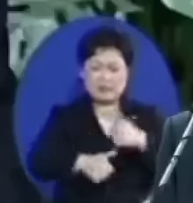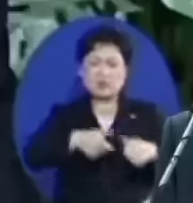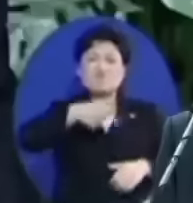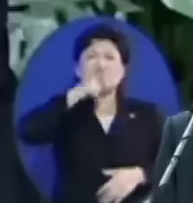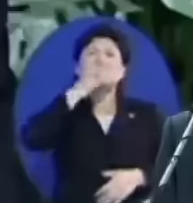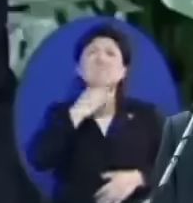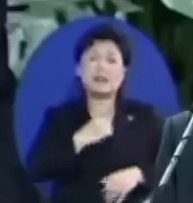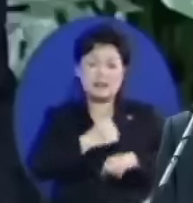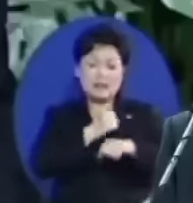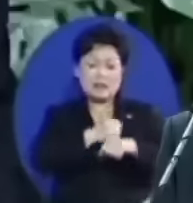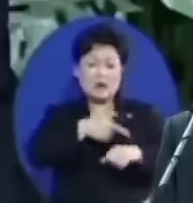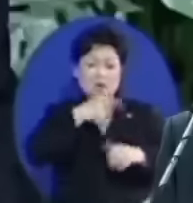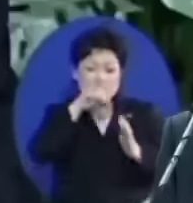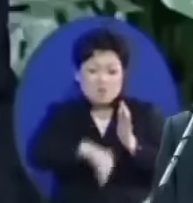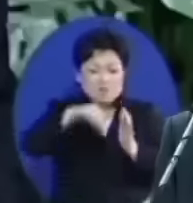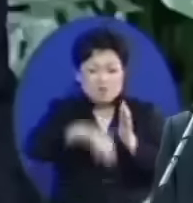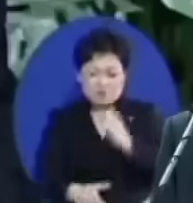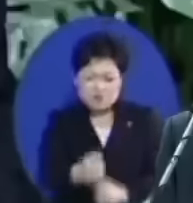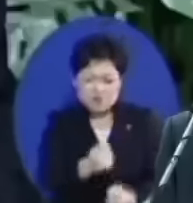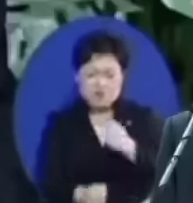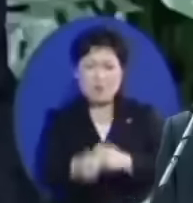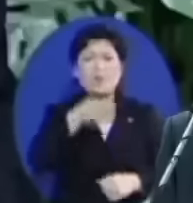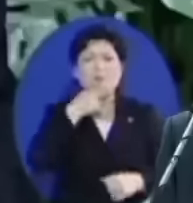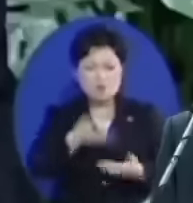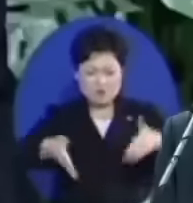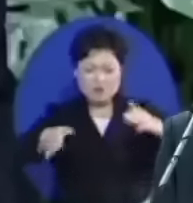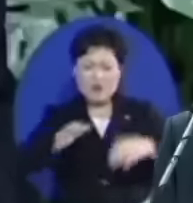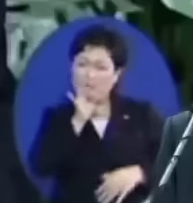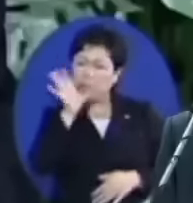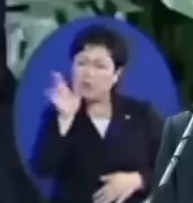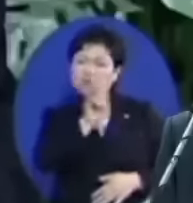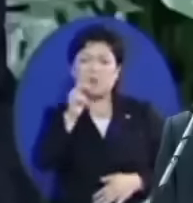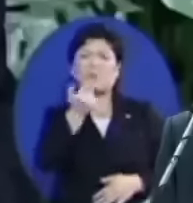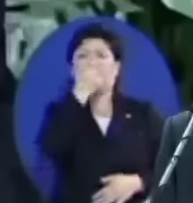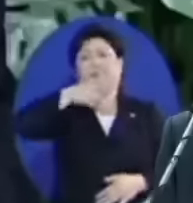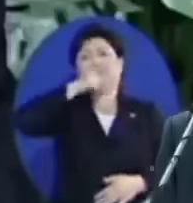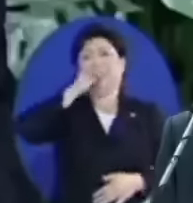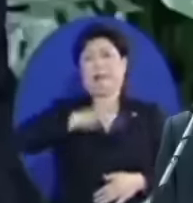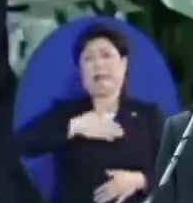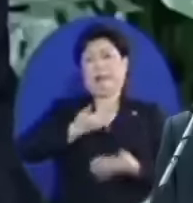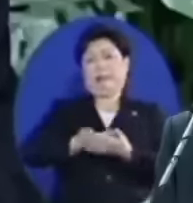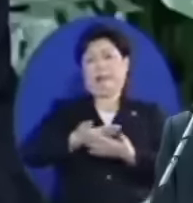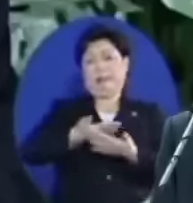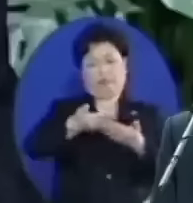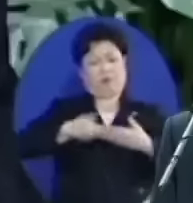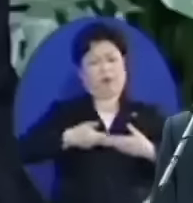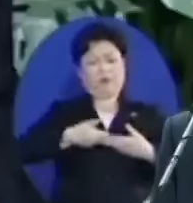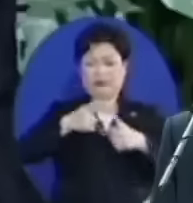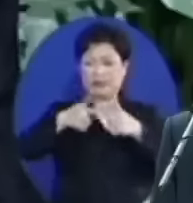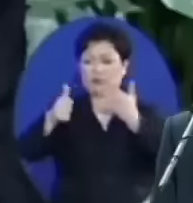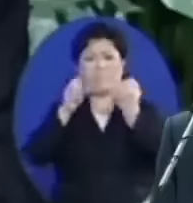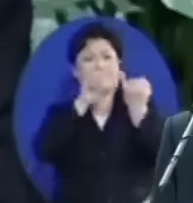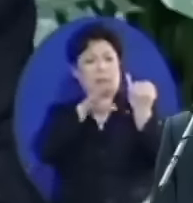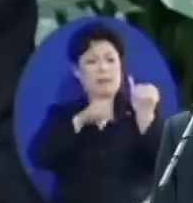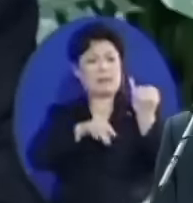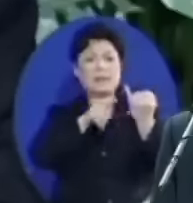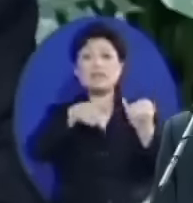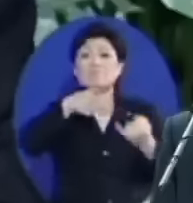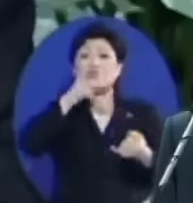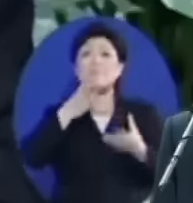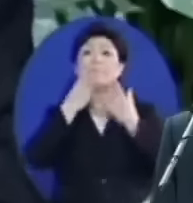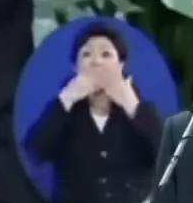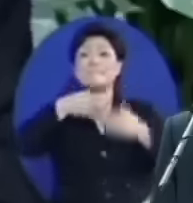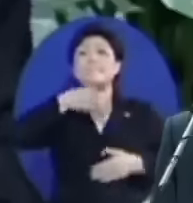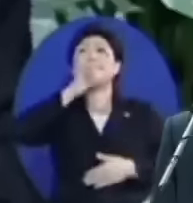당신 물풀 두레박도 없고 그릇도 없으면서 무슨 생수를 내게 준단 말입니까? 그때 예수께서 말씀하기를 이 물을